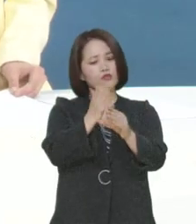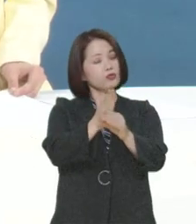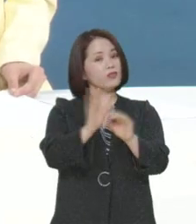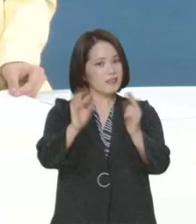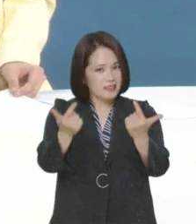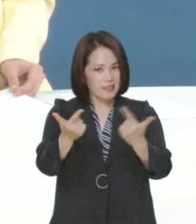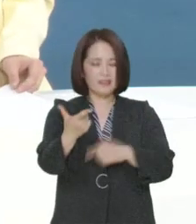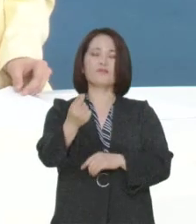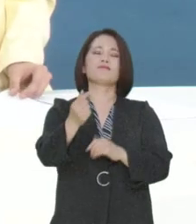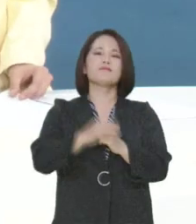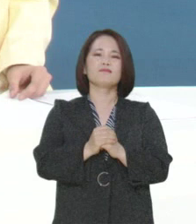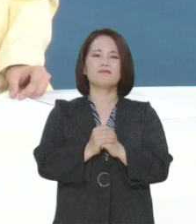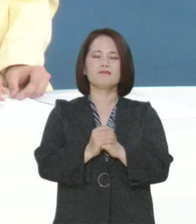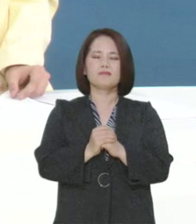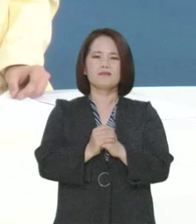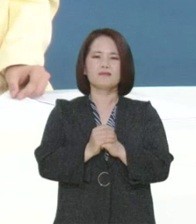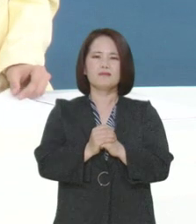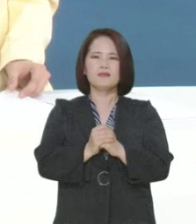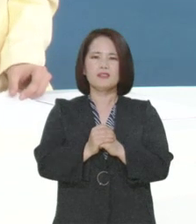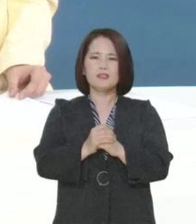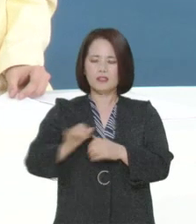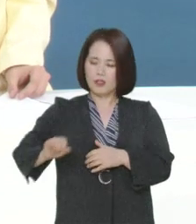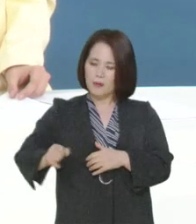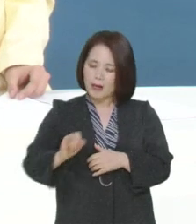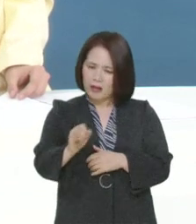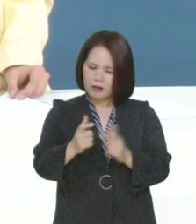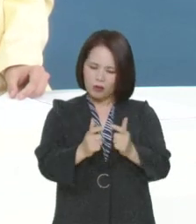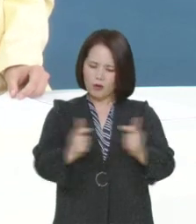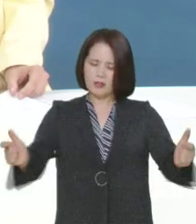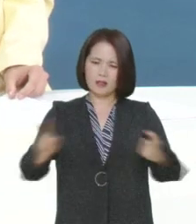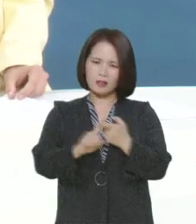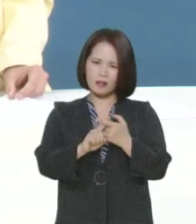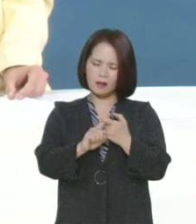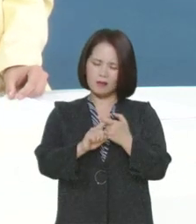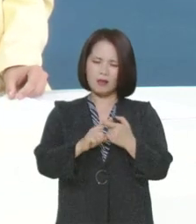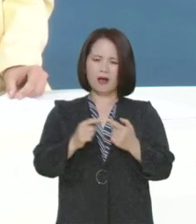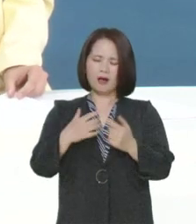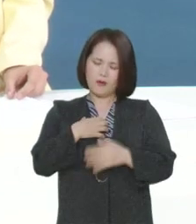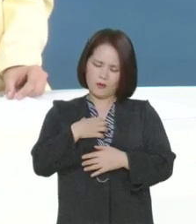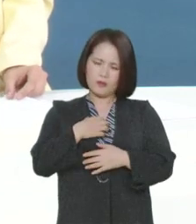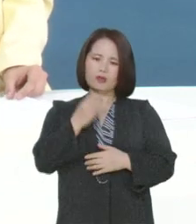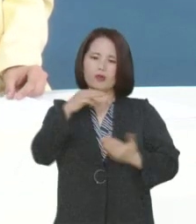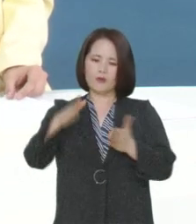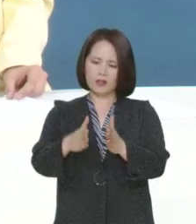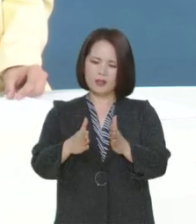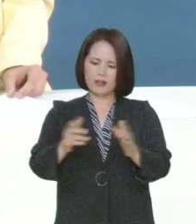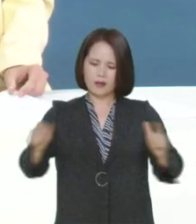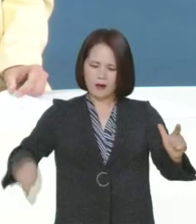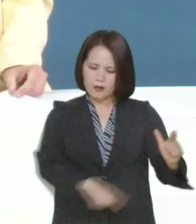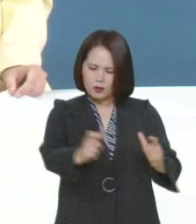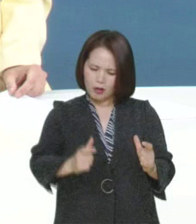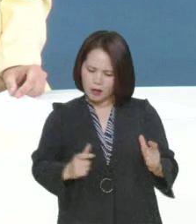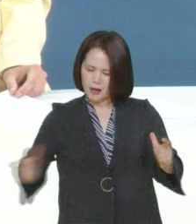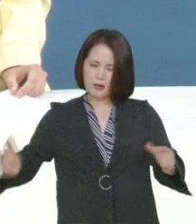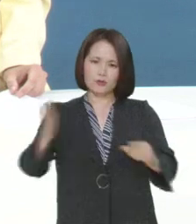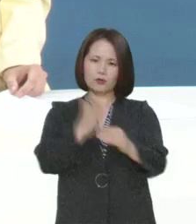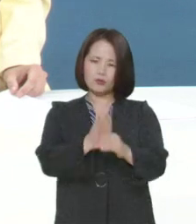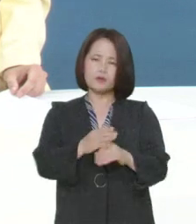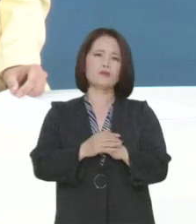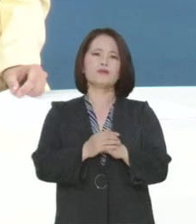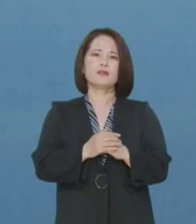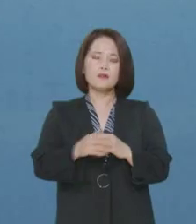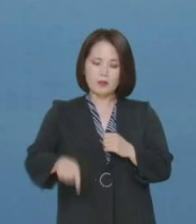아니군 이래 4 신종 코로나 바이러스 확산에 대한 불안감이 경기 전역으로 퍼지고 있습니다 지역사회 분위기는